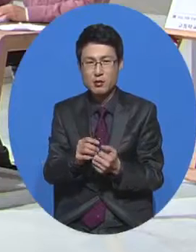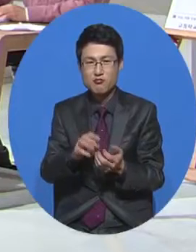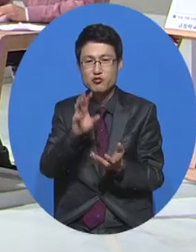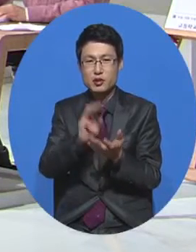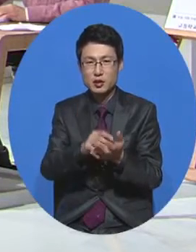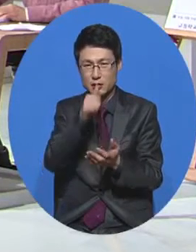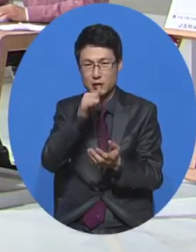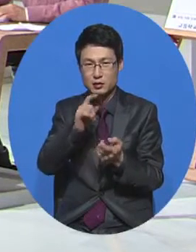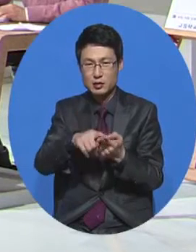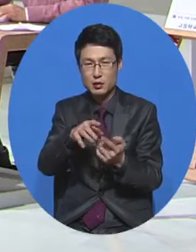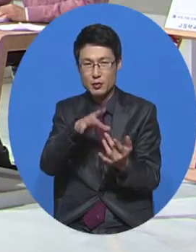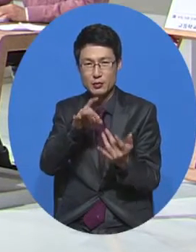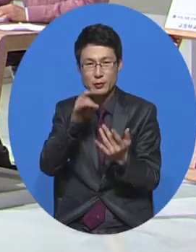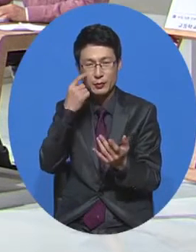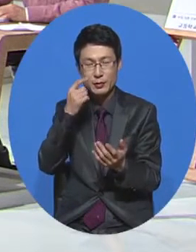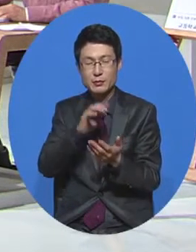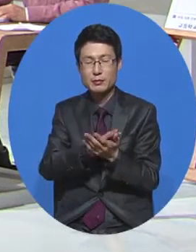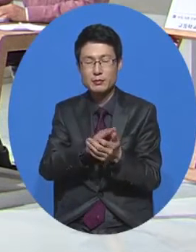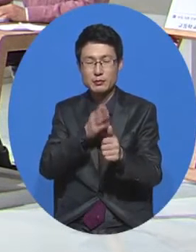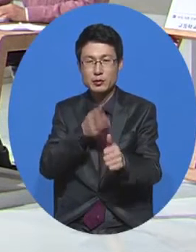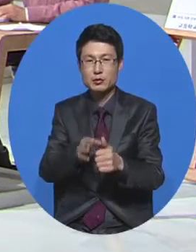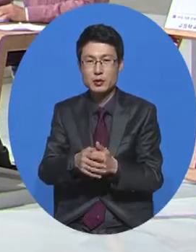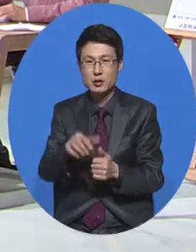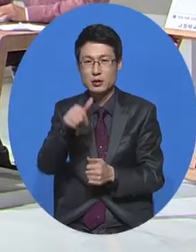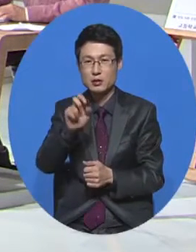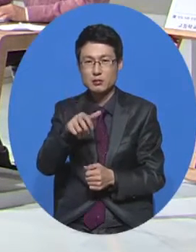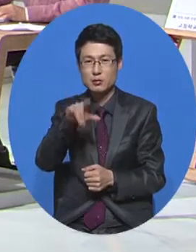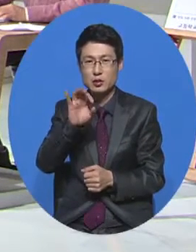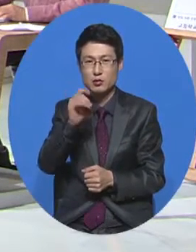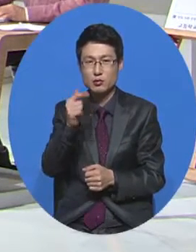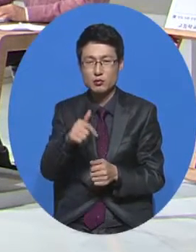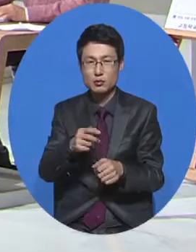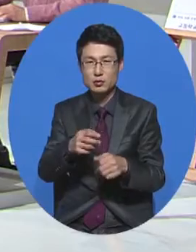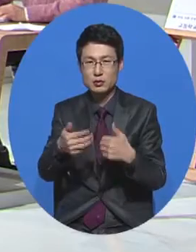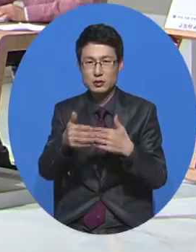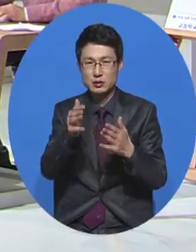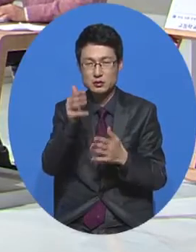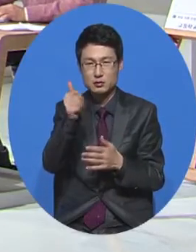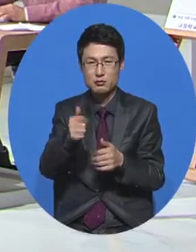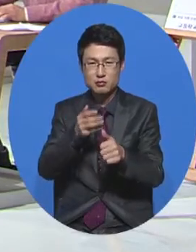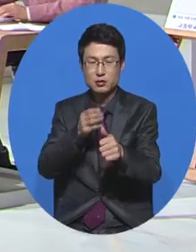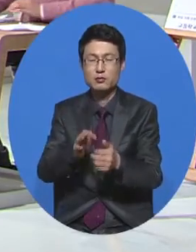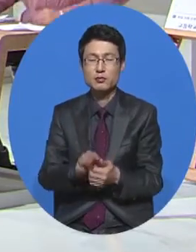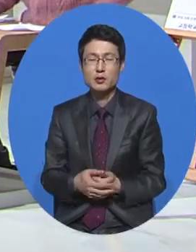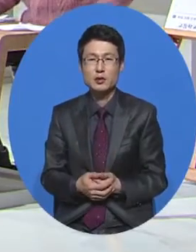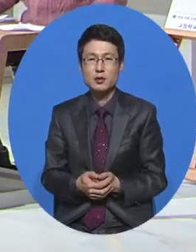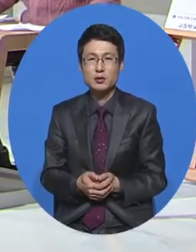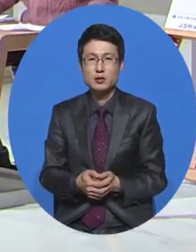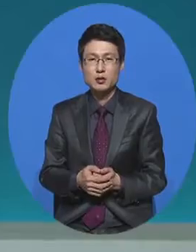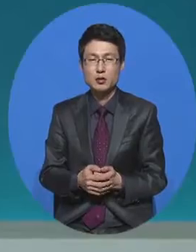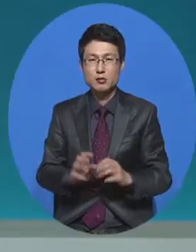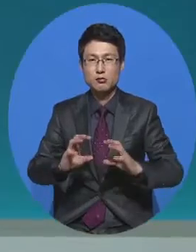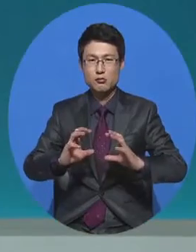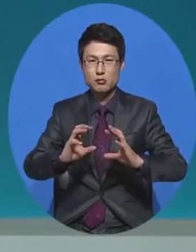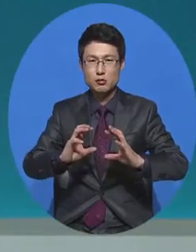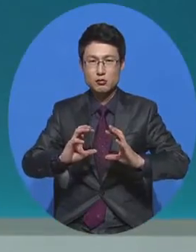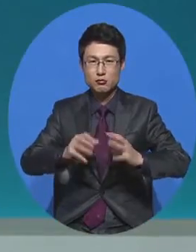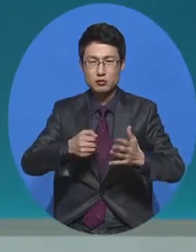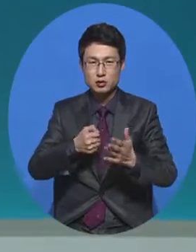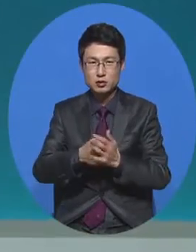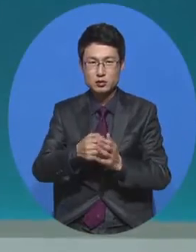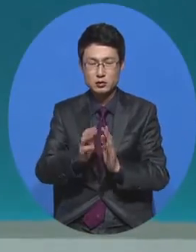지퍼 주시기 바랍니다 먼저 우리 김재옥 실장님께 부탁드립니다 이번에 국정 교과서를